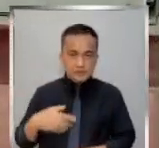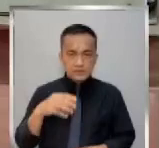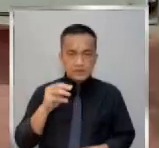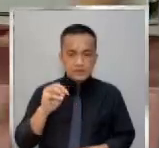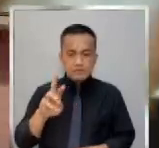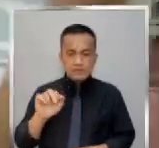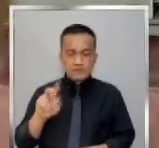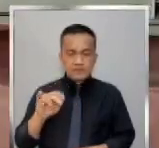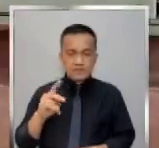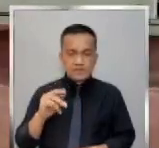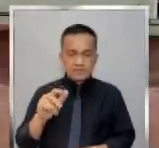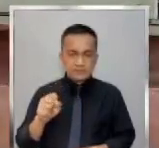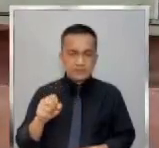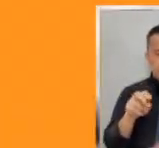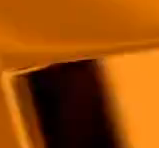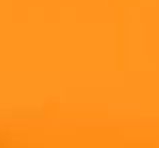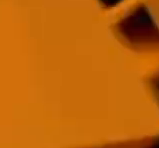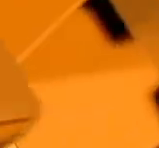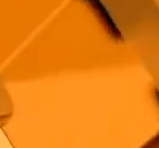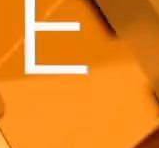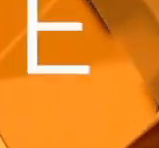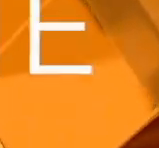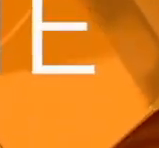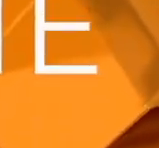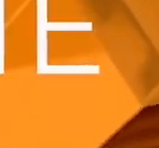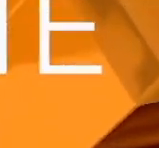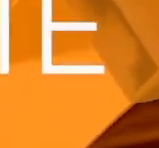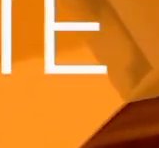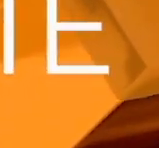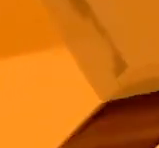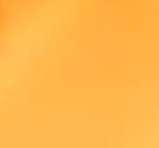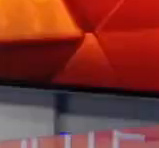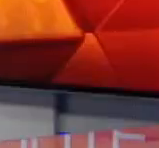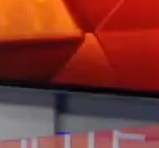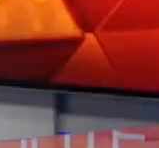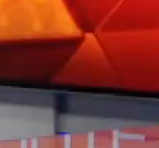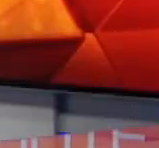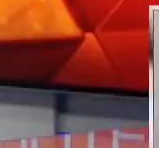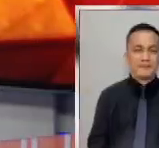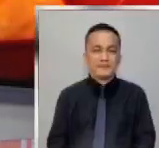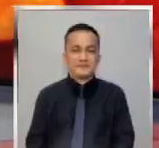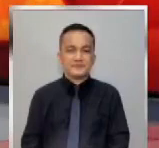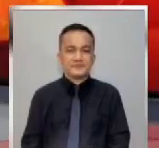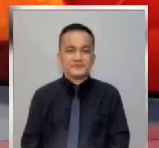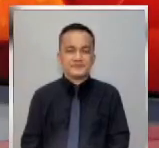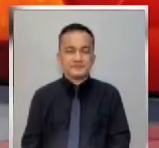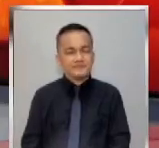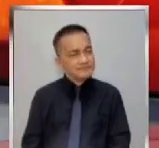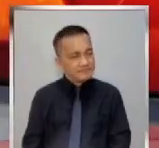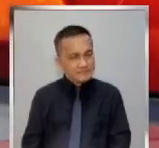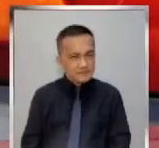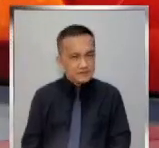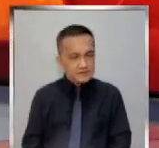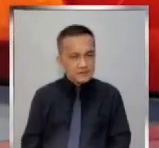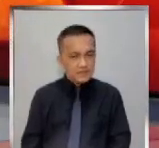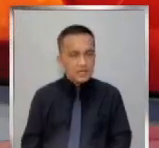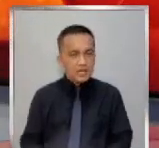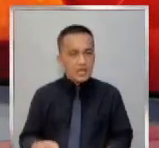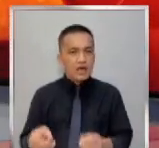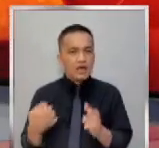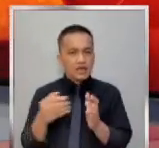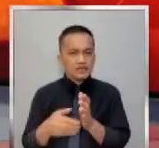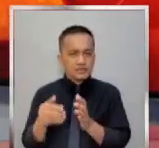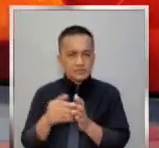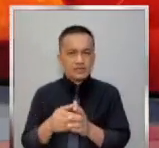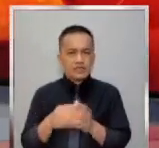24 oras. one after another ang celebration ni Asia's multimedia